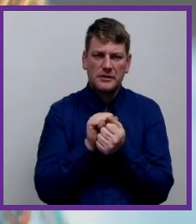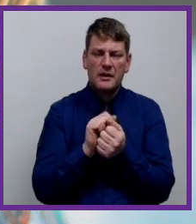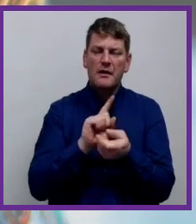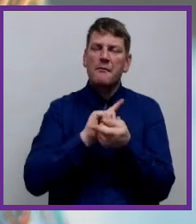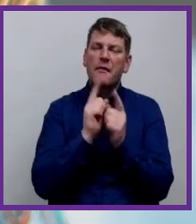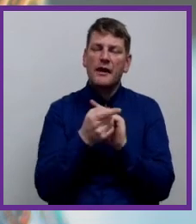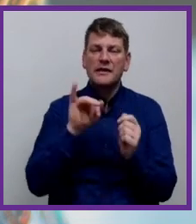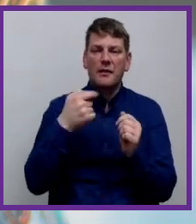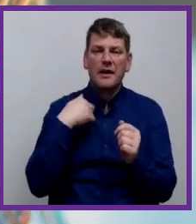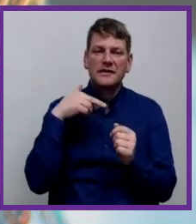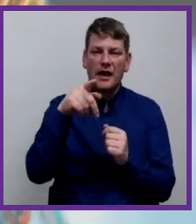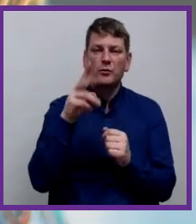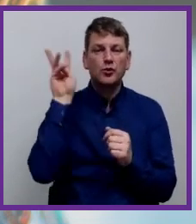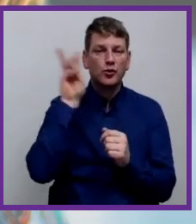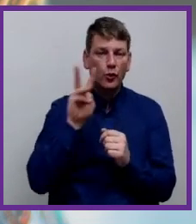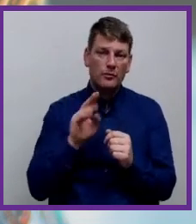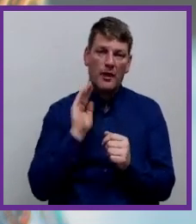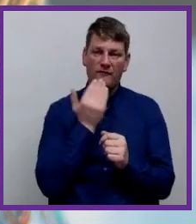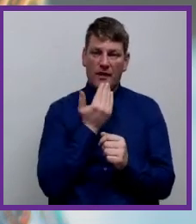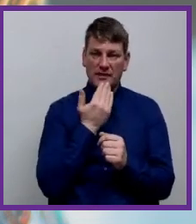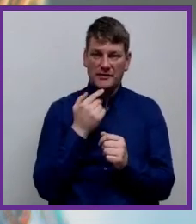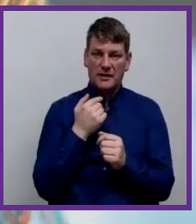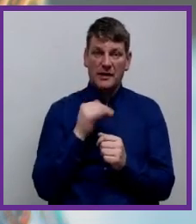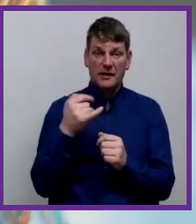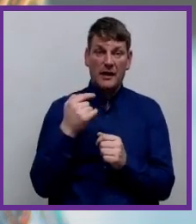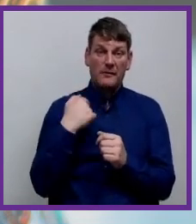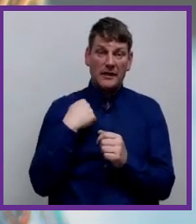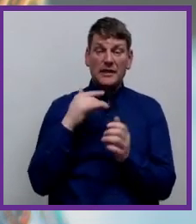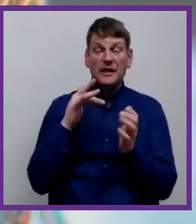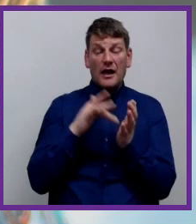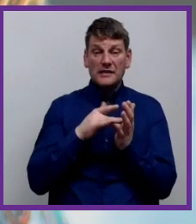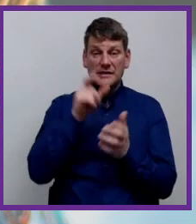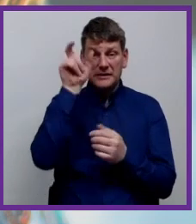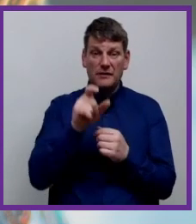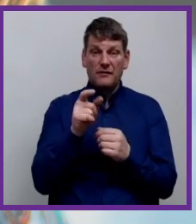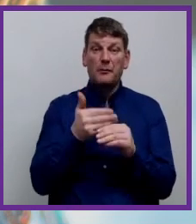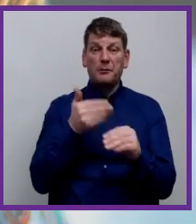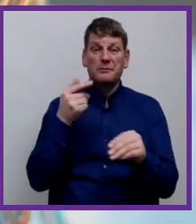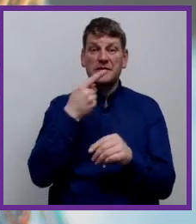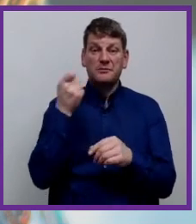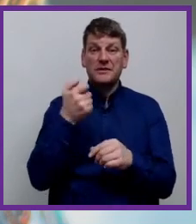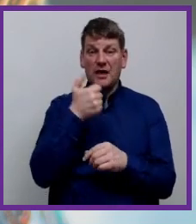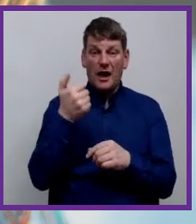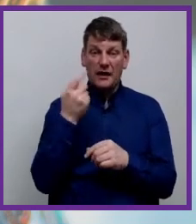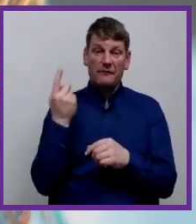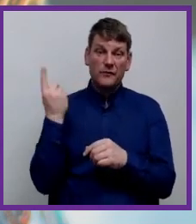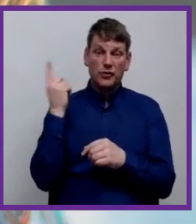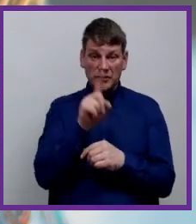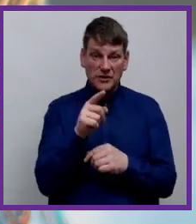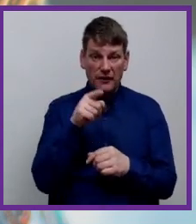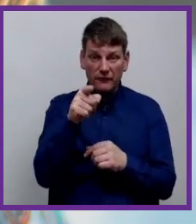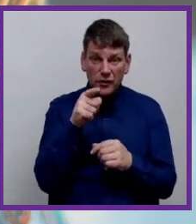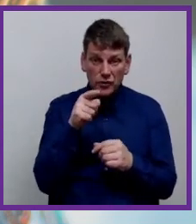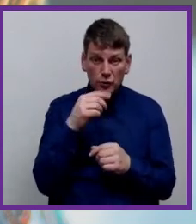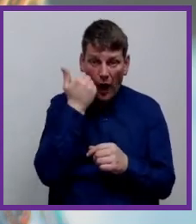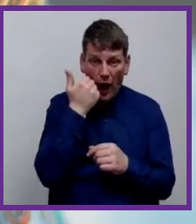mēs aizējam uz pludmalu vasarā. Nu, ja iznākt kāds cilvēks pirms 100 gadiem, viņš no kauna izraktu bedrītu